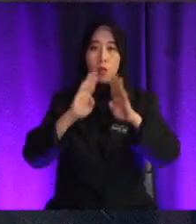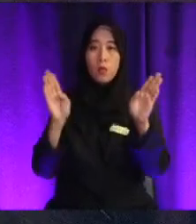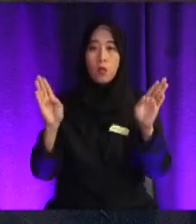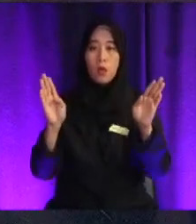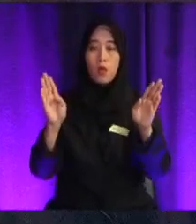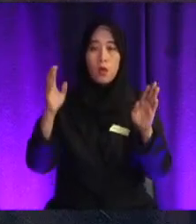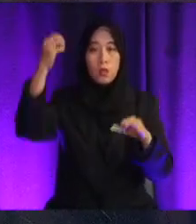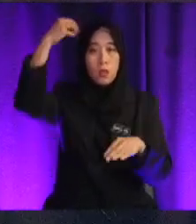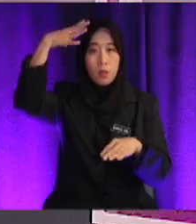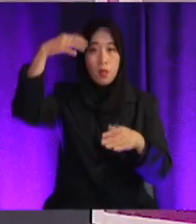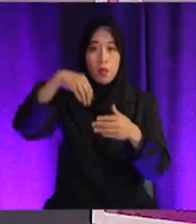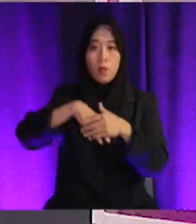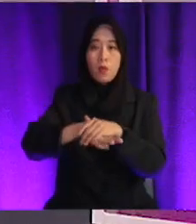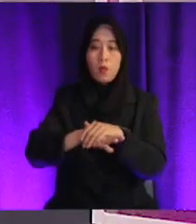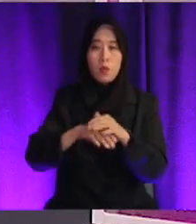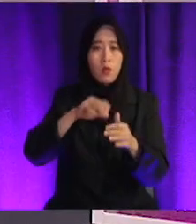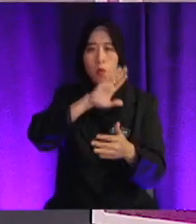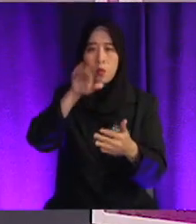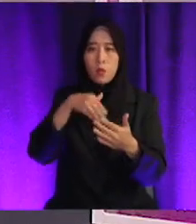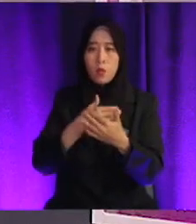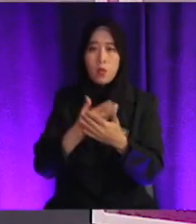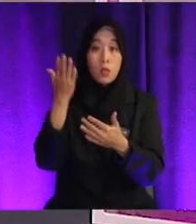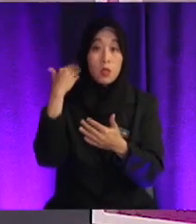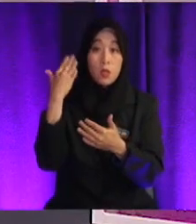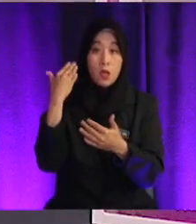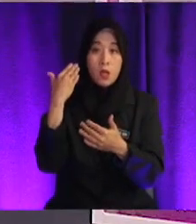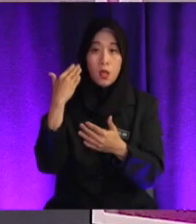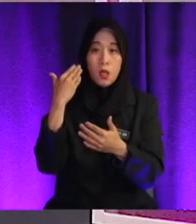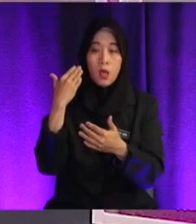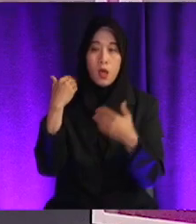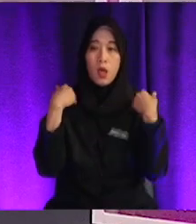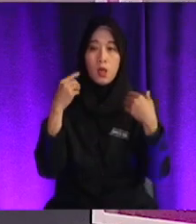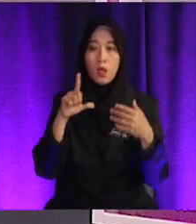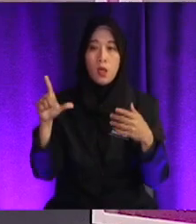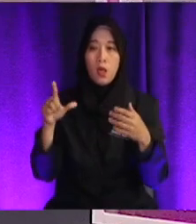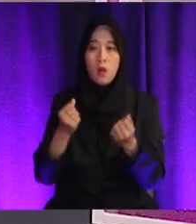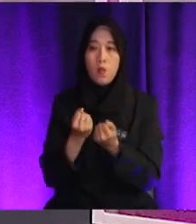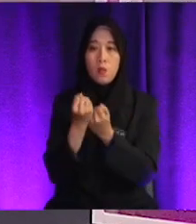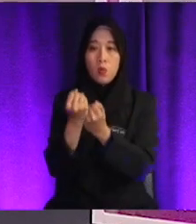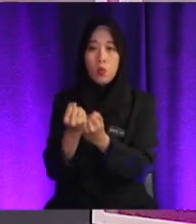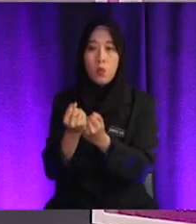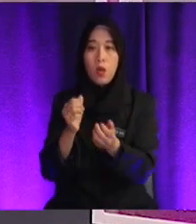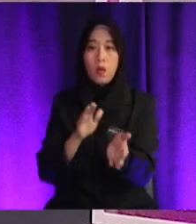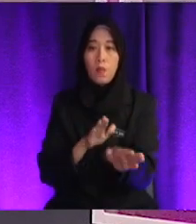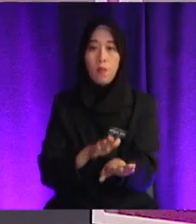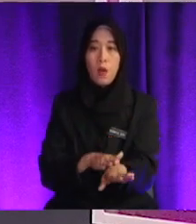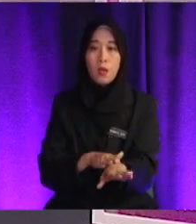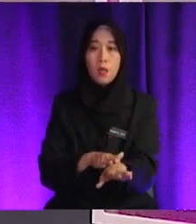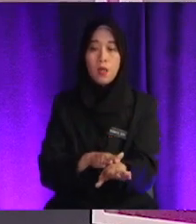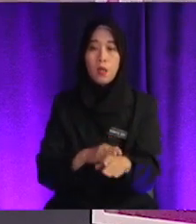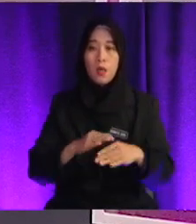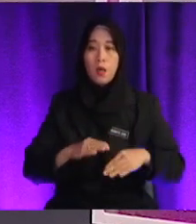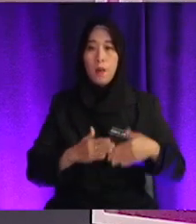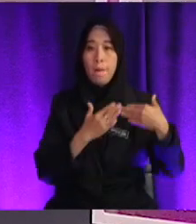Kan? Sebenarnya benda-benda perkara-perkara yang saya sebut tadi sebenarnya dia menyumbang kepada beban haba